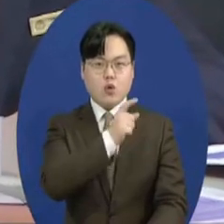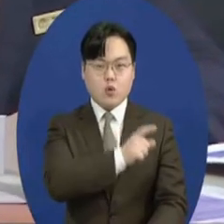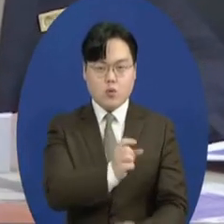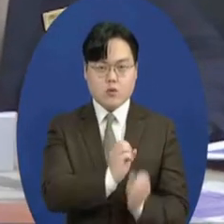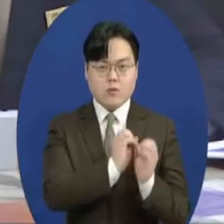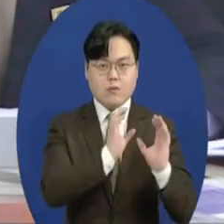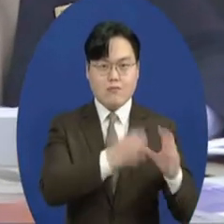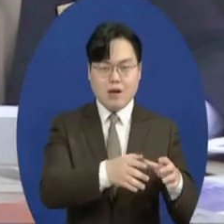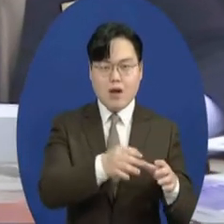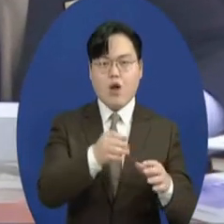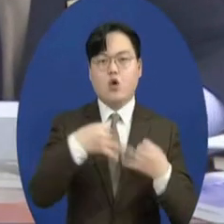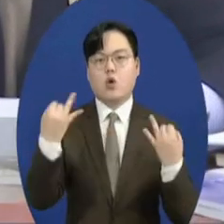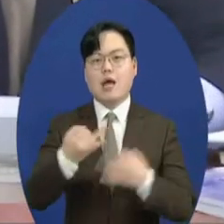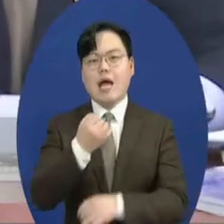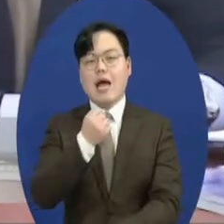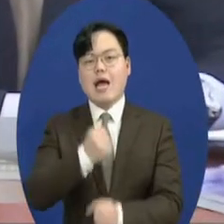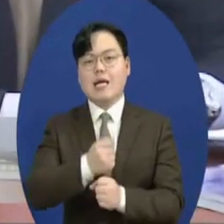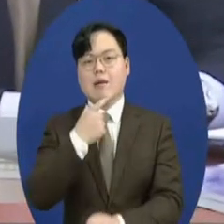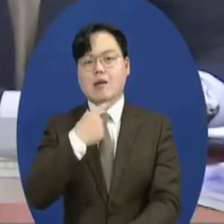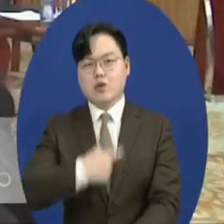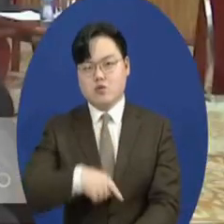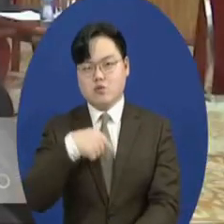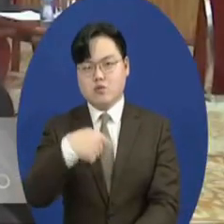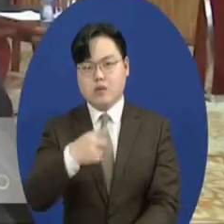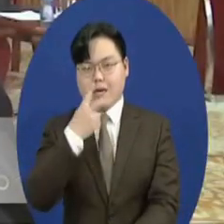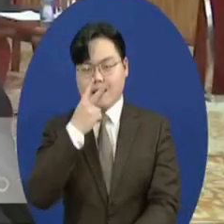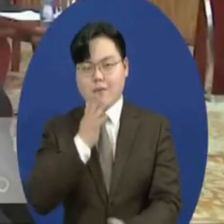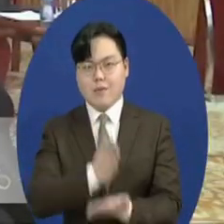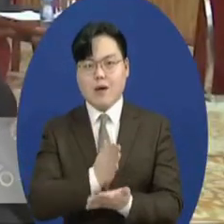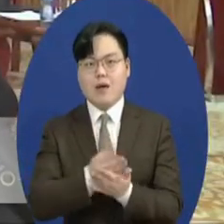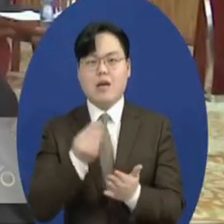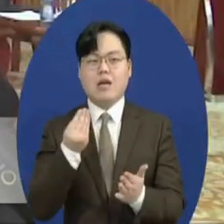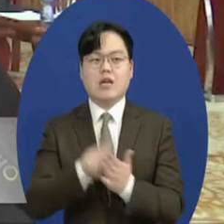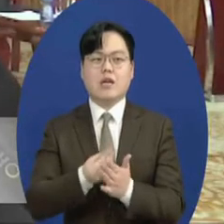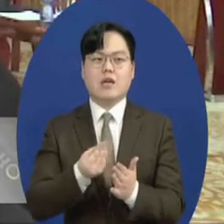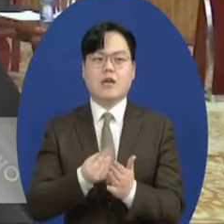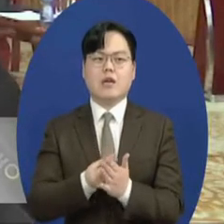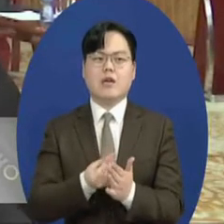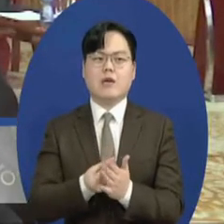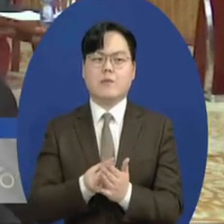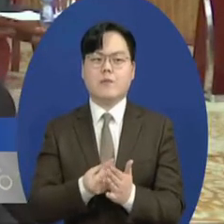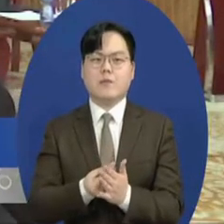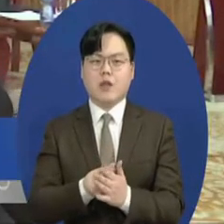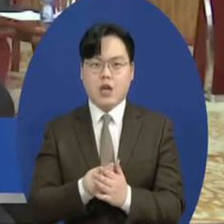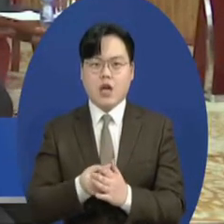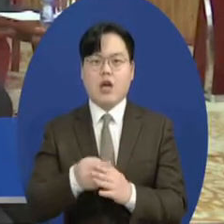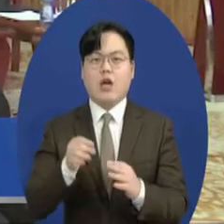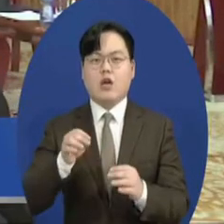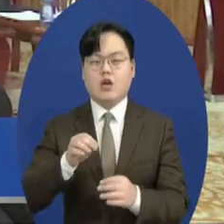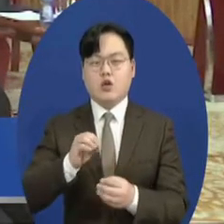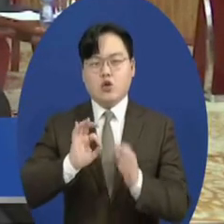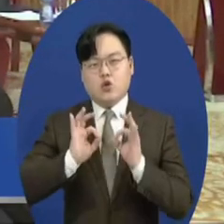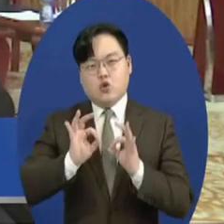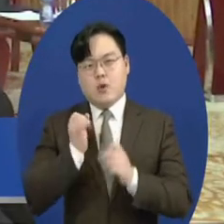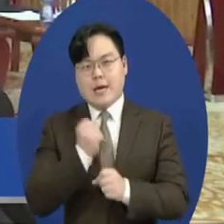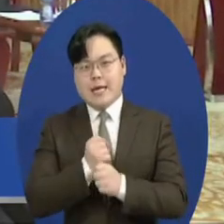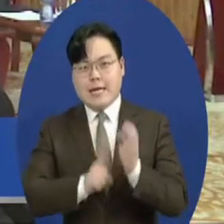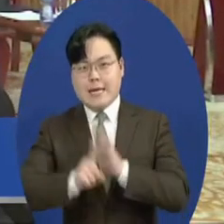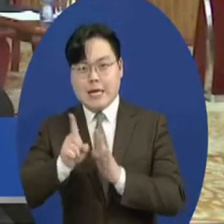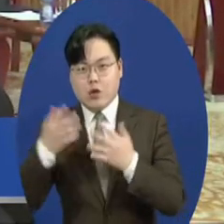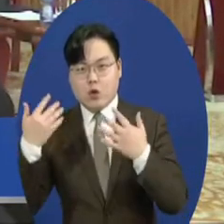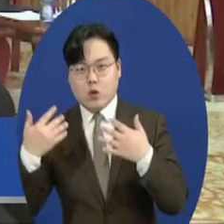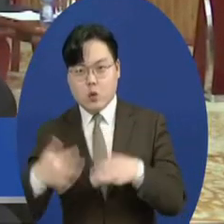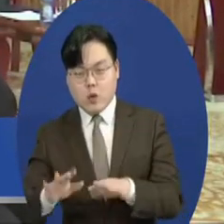болон улсын хурлын ажлын хэсгийн гишүүд үзэж байна. Чатыг дээрээс нь шүрдэх зарчим хэрэгжээд одоо бодлогоор хэрэгжиж эхэлж байгаа